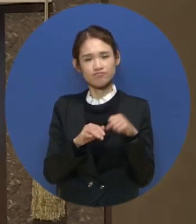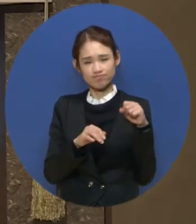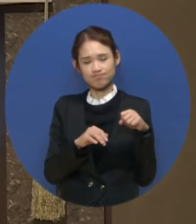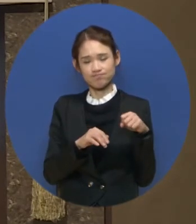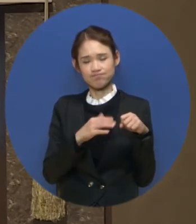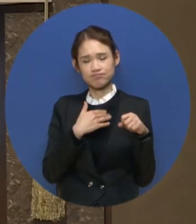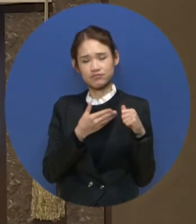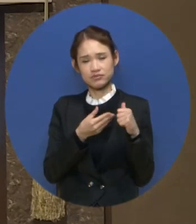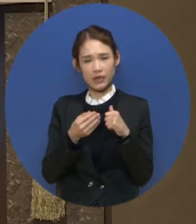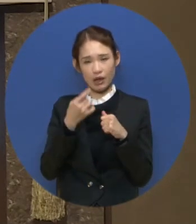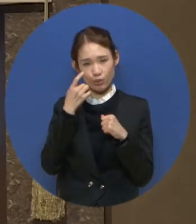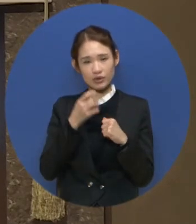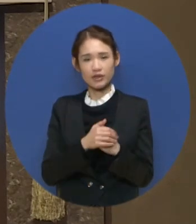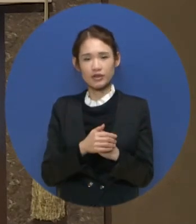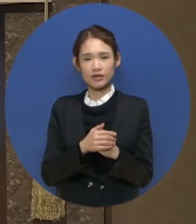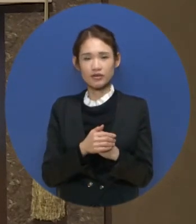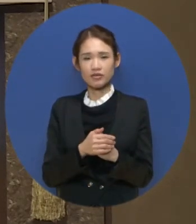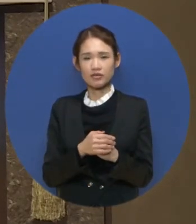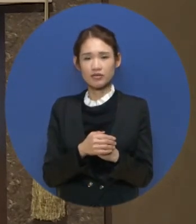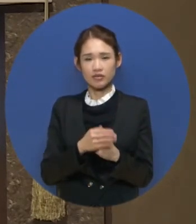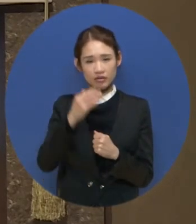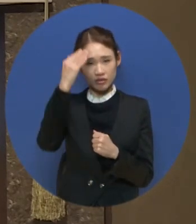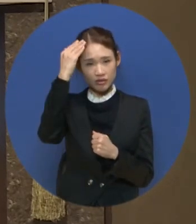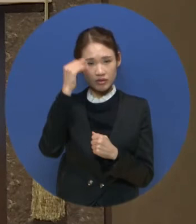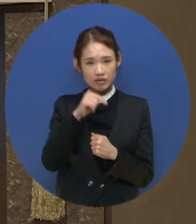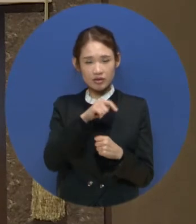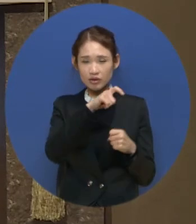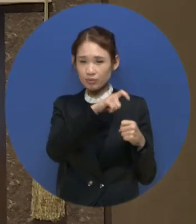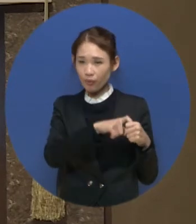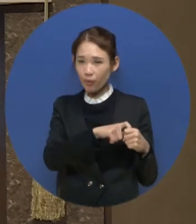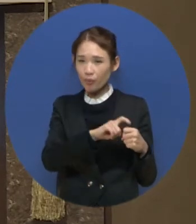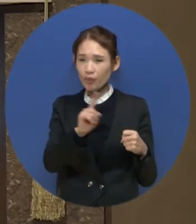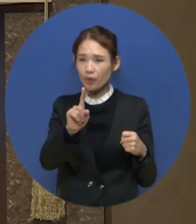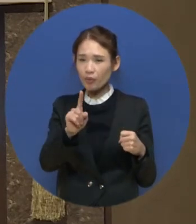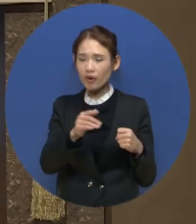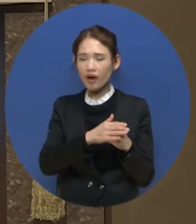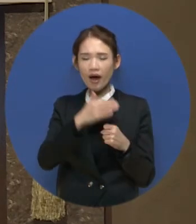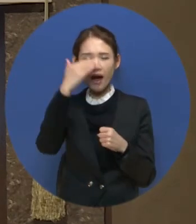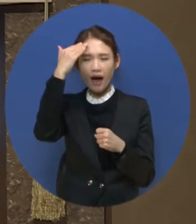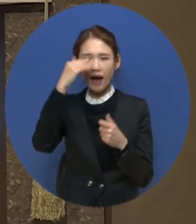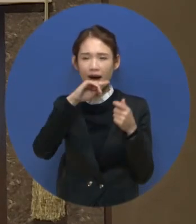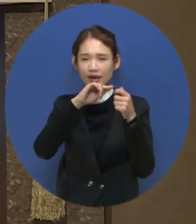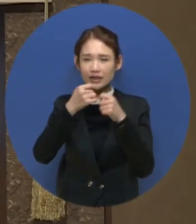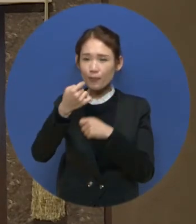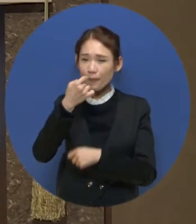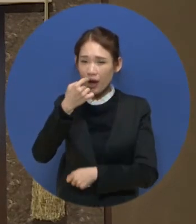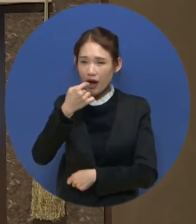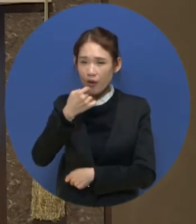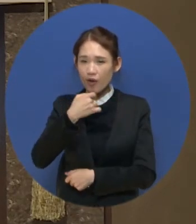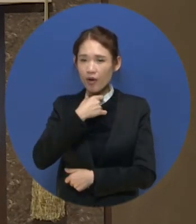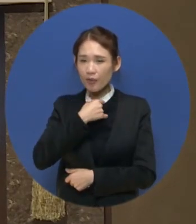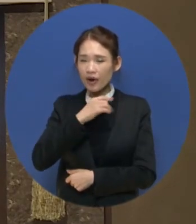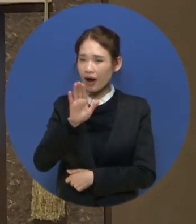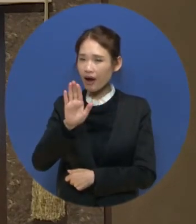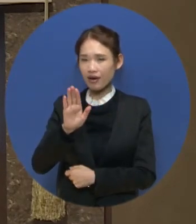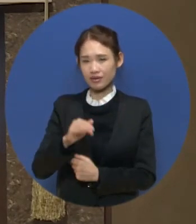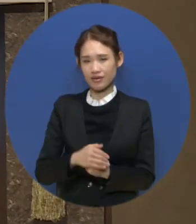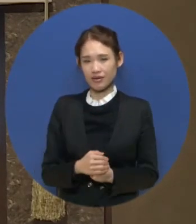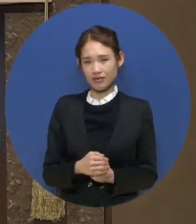그러면 모셔보자. 이렇게 했는데 이분이 이제 한글을 하는 거가 목표가